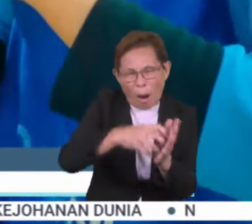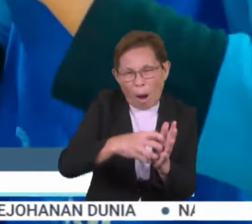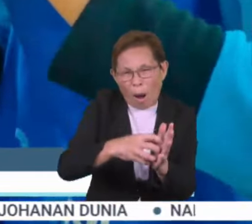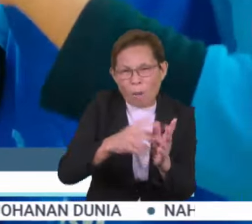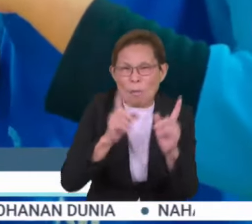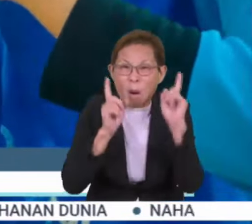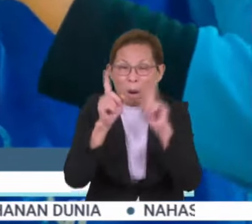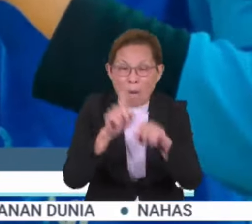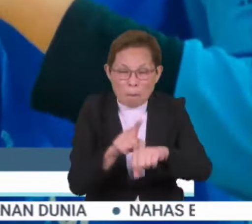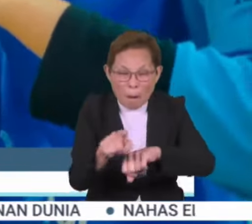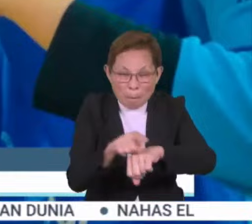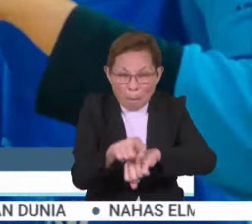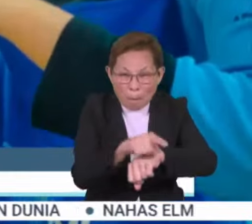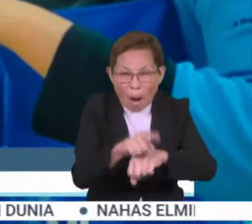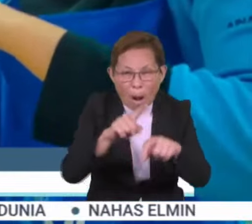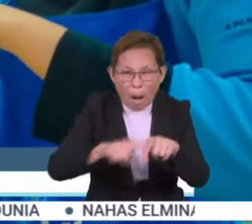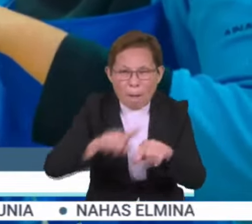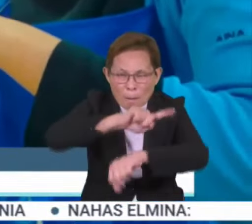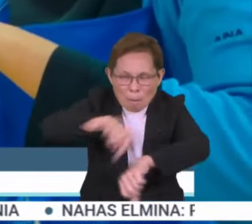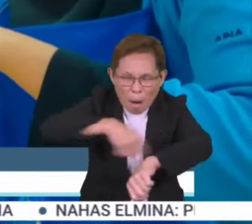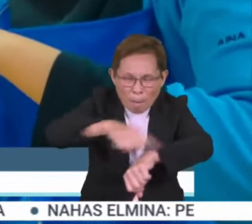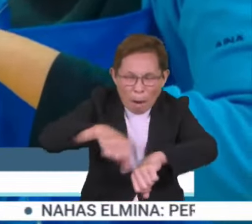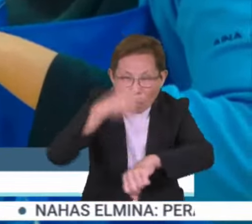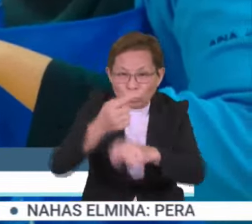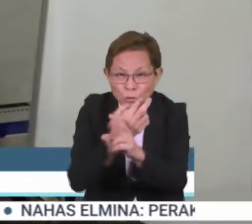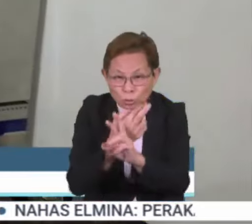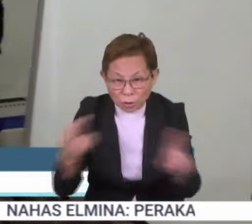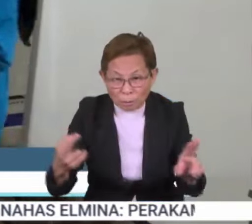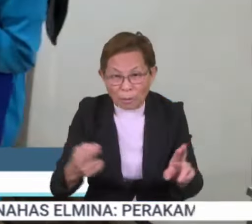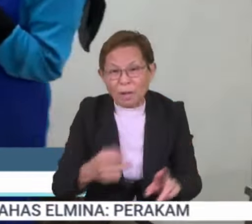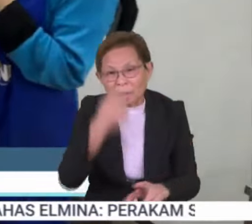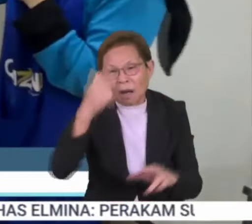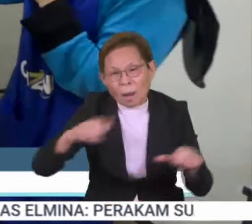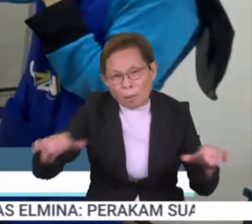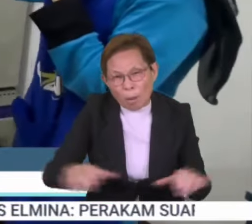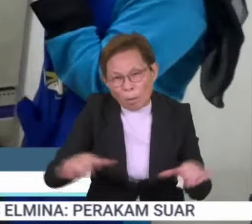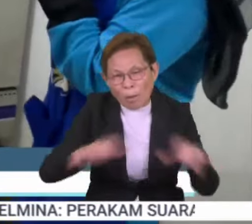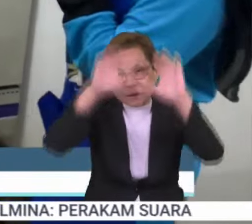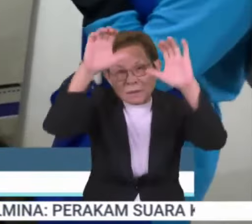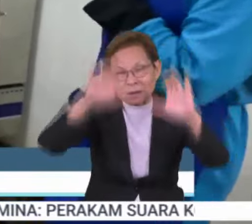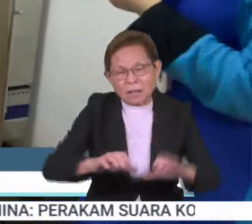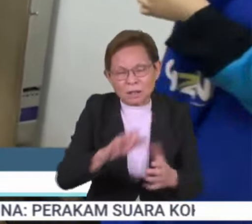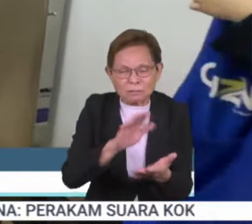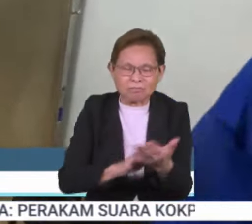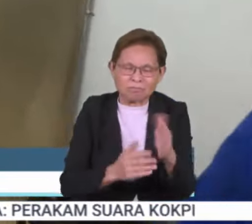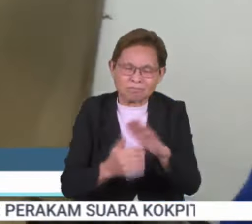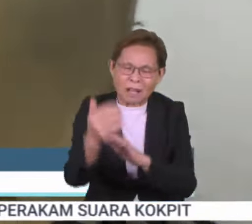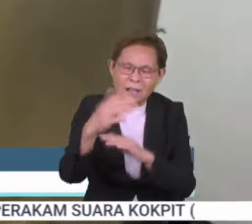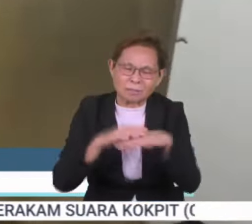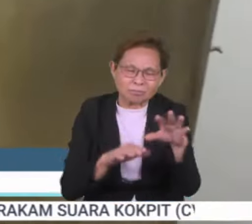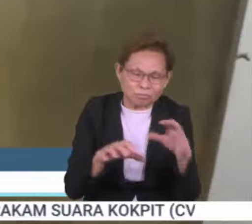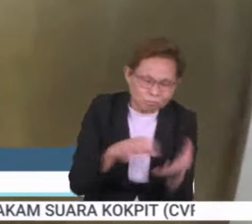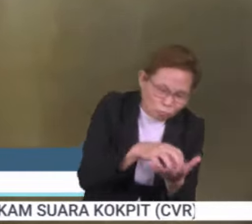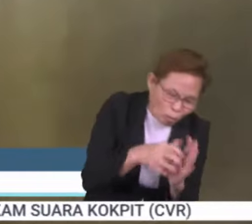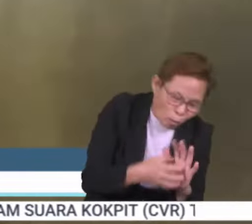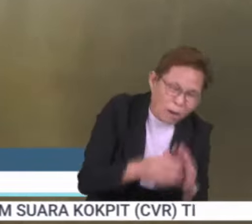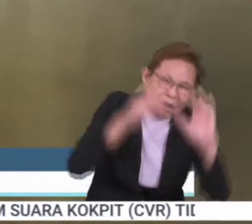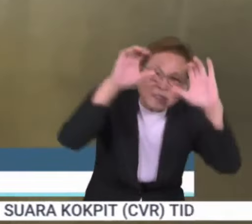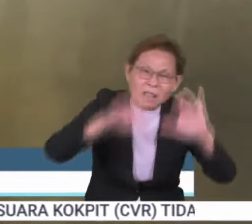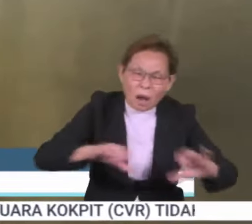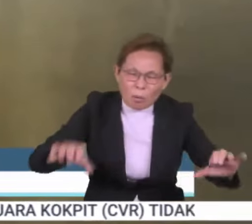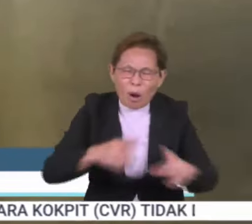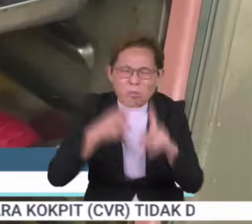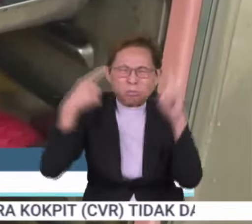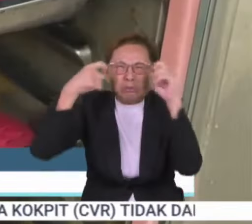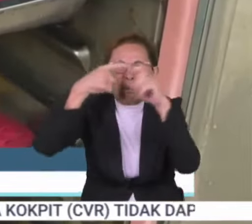landak memakan masa beberapa jam untuk disiapkan karena dilakukan secara manual sepenuhnya cara pembuatannya